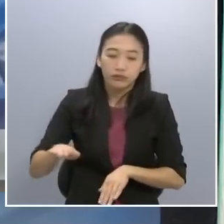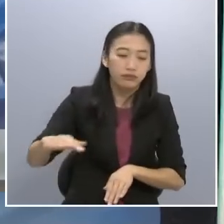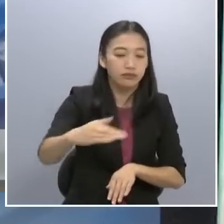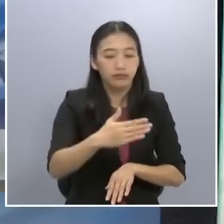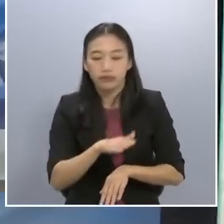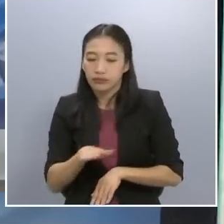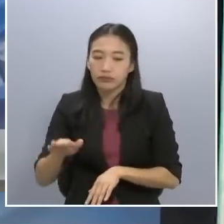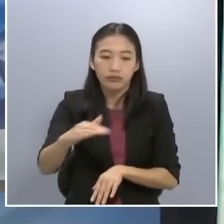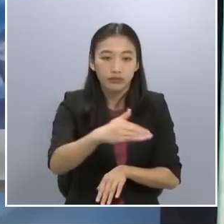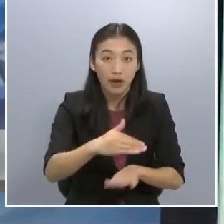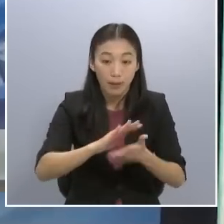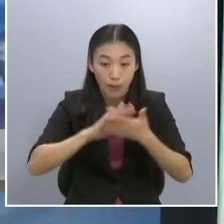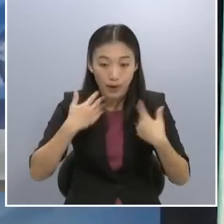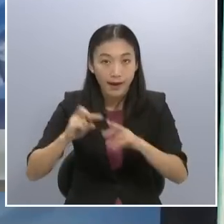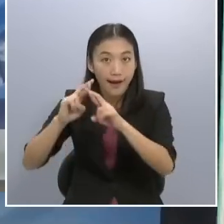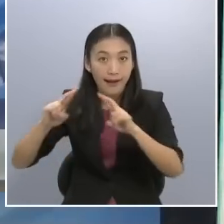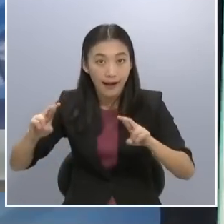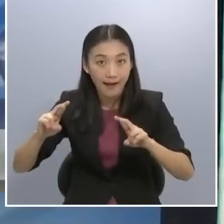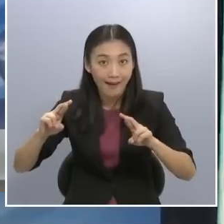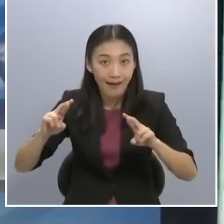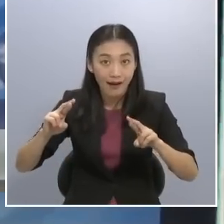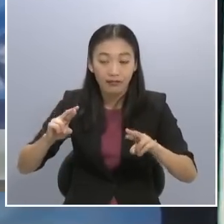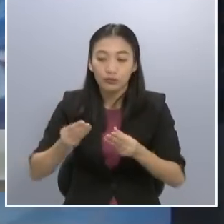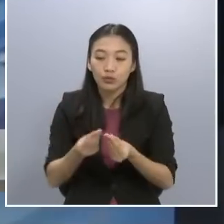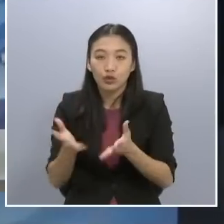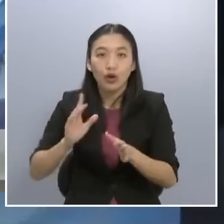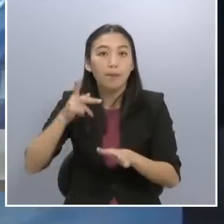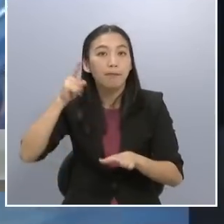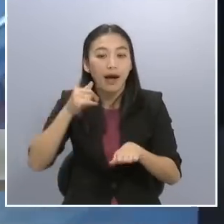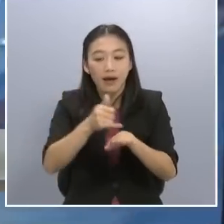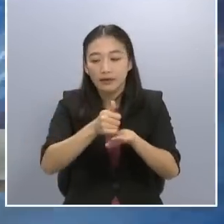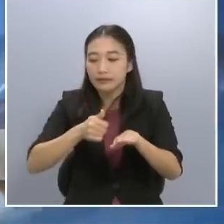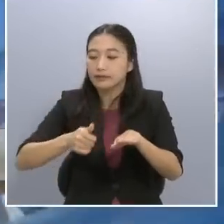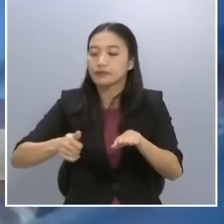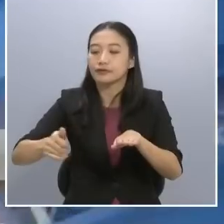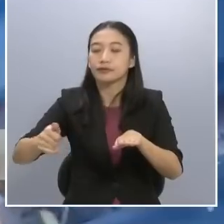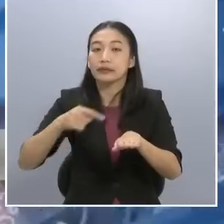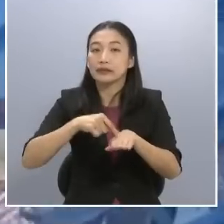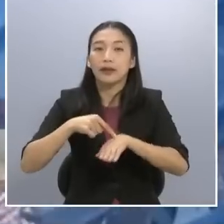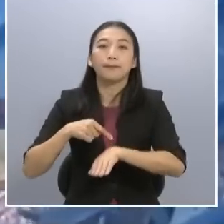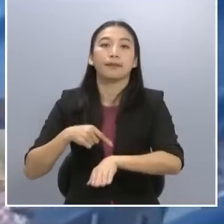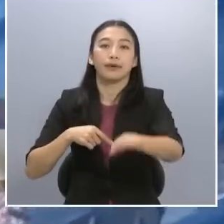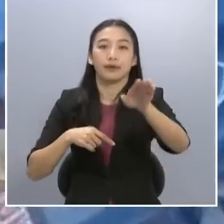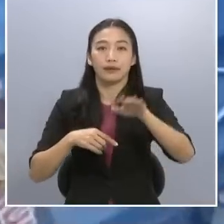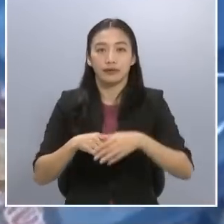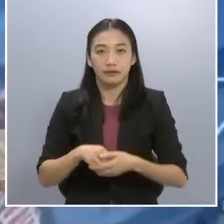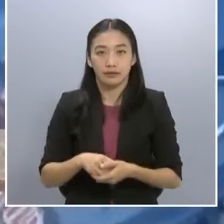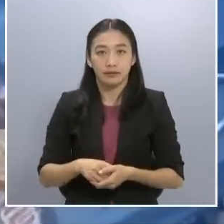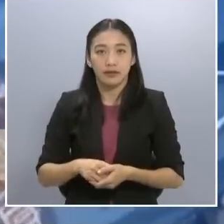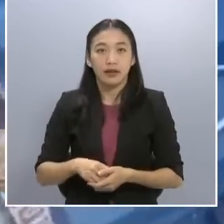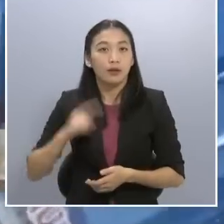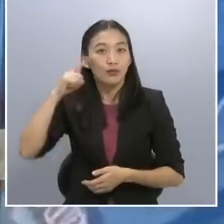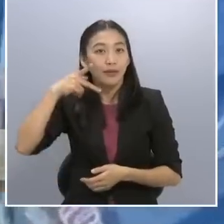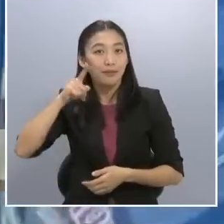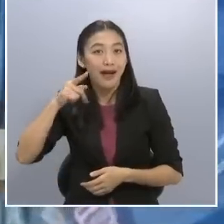านแล้วก็ออกไป นั่นแหละท่านผู้ชมขณะที่ป้าเองเมื่อวานนี้ก็บอกท่านผู้ชมฮะ